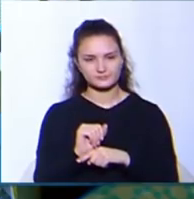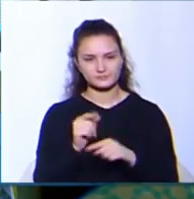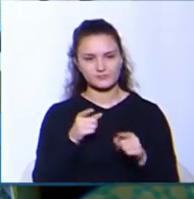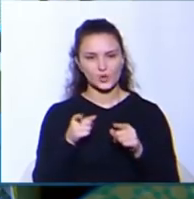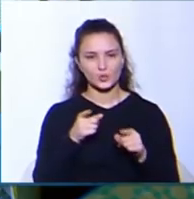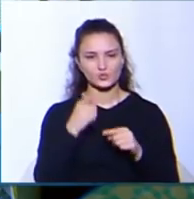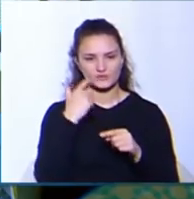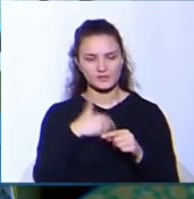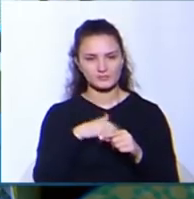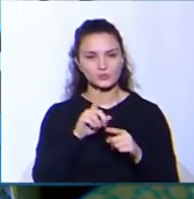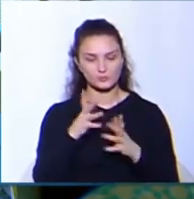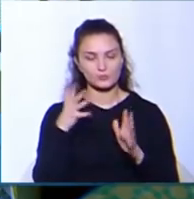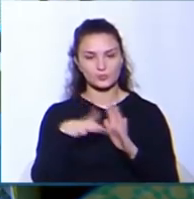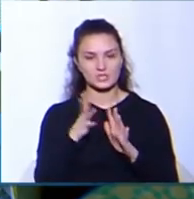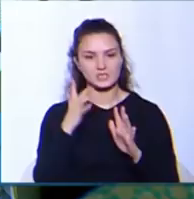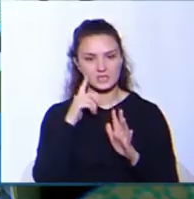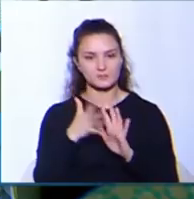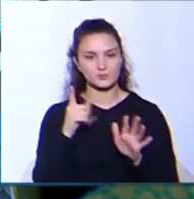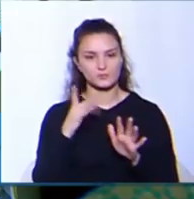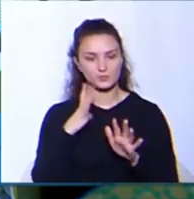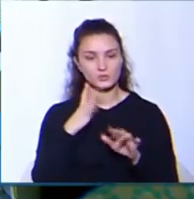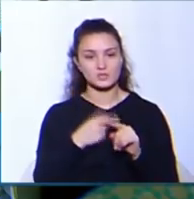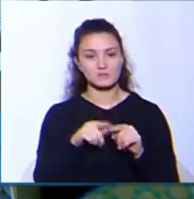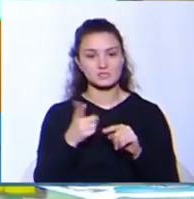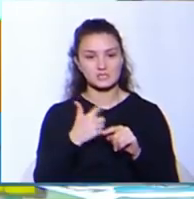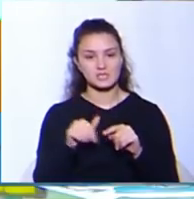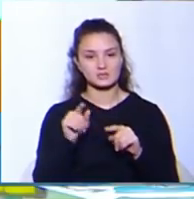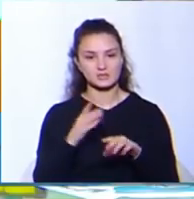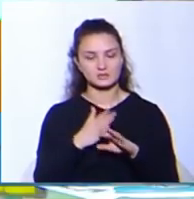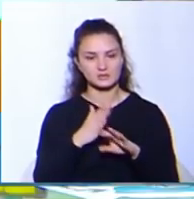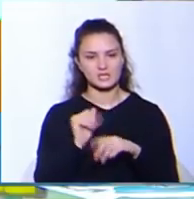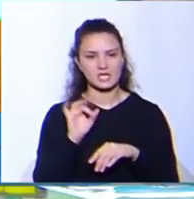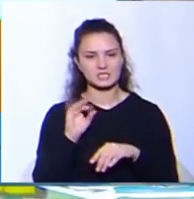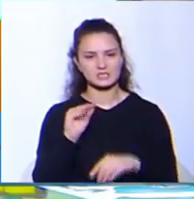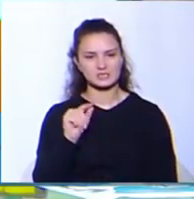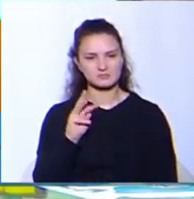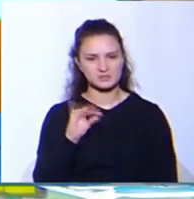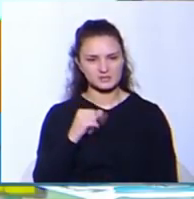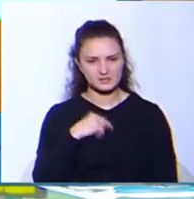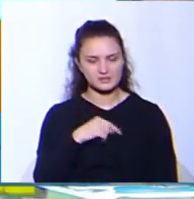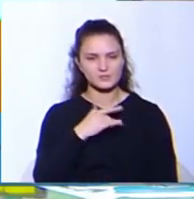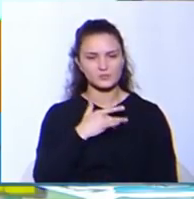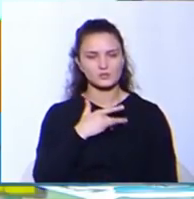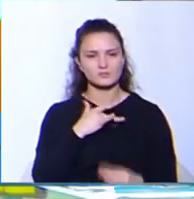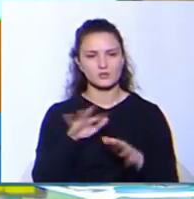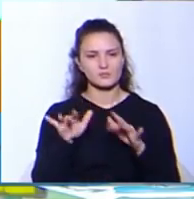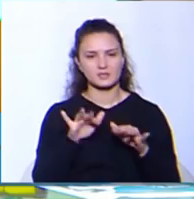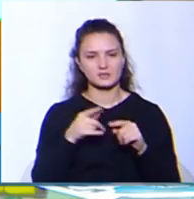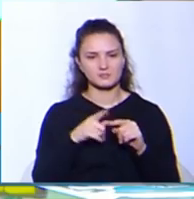კუნჩხვები ეგრეთ წოდებული უფრო გასაგები რო იყოს, და გარდა ამისა ისინი იწვევენ არითმიებს, ისინი იწვევენ გულის